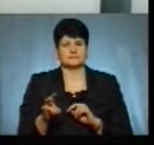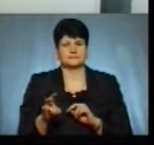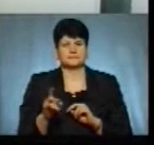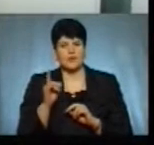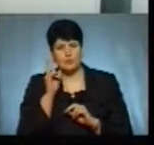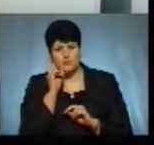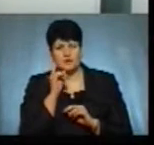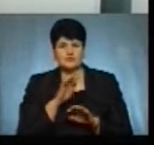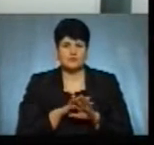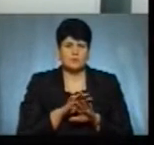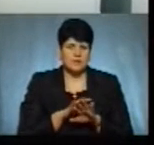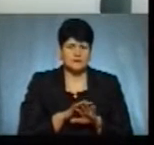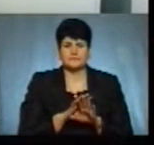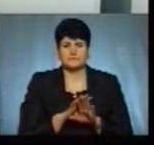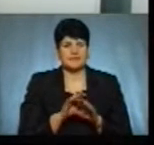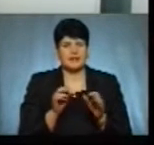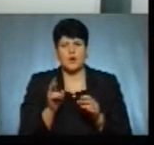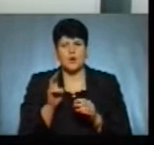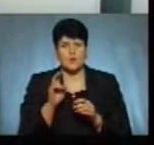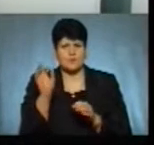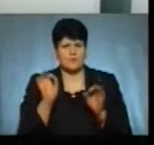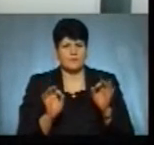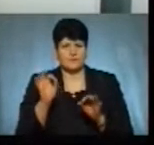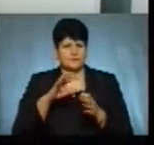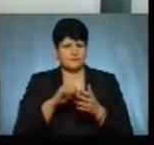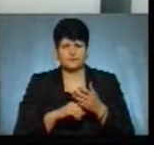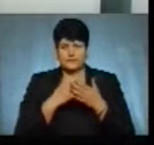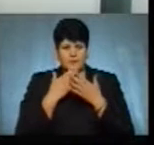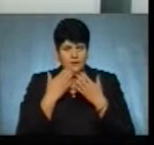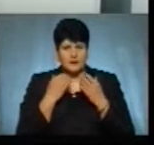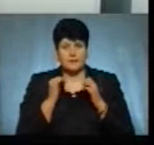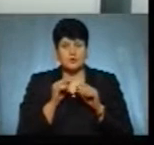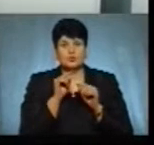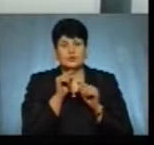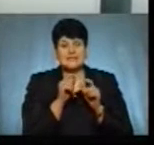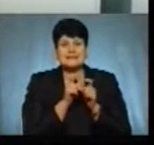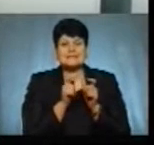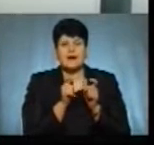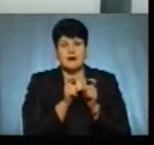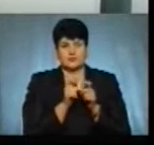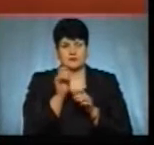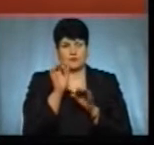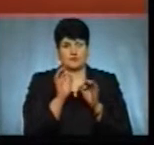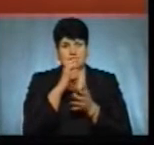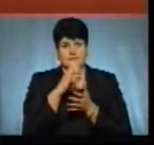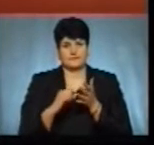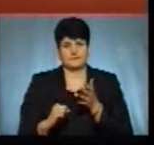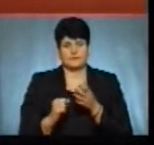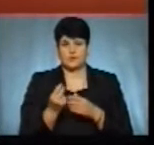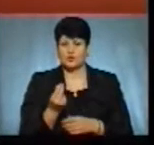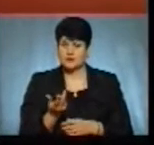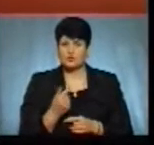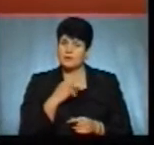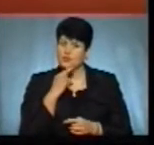мобільному чи онлайн-банкінгу жодної комісії немає, але може бути комісія з тих карток, на які ви зарахували ці кошти. Тому тут треба